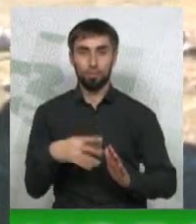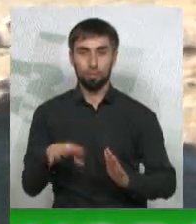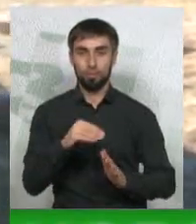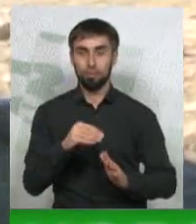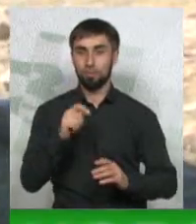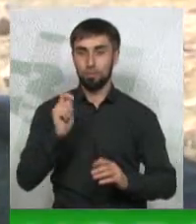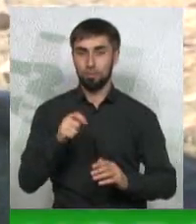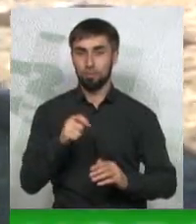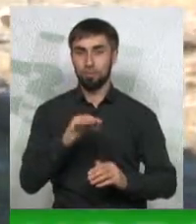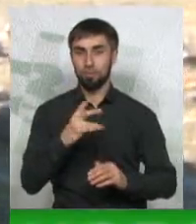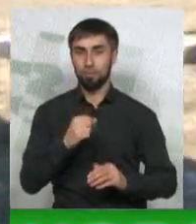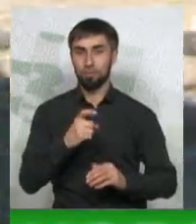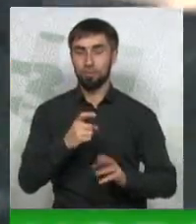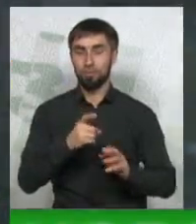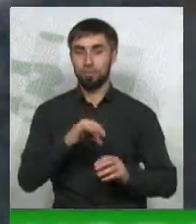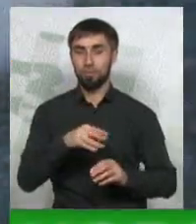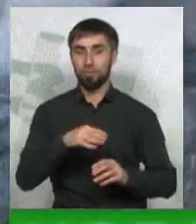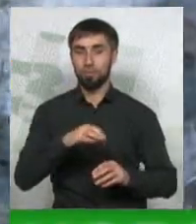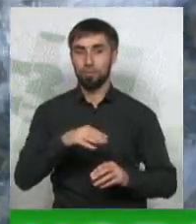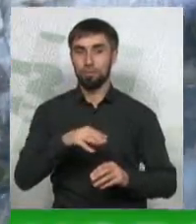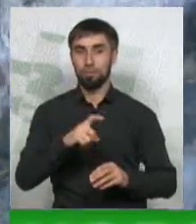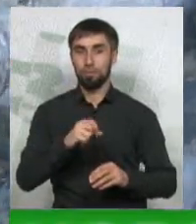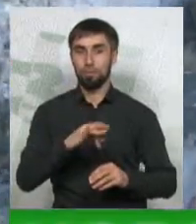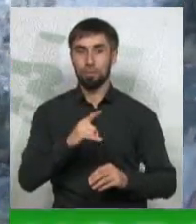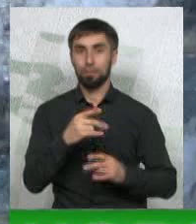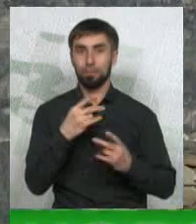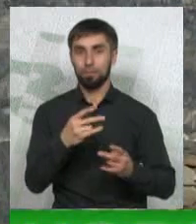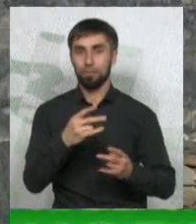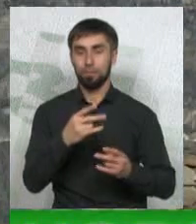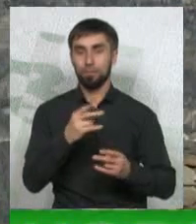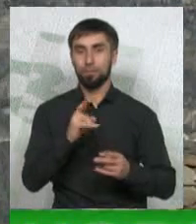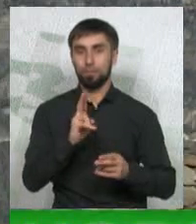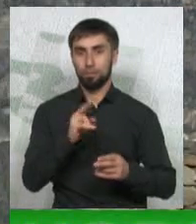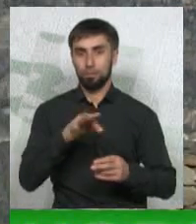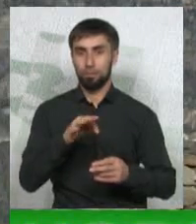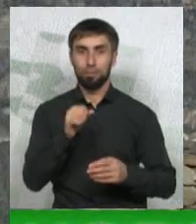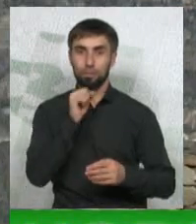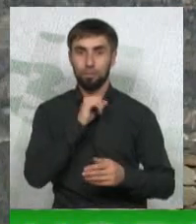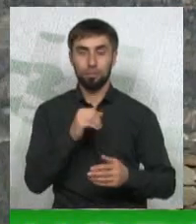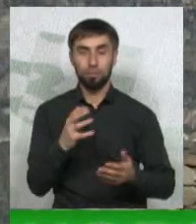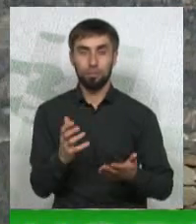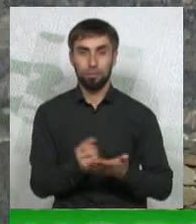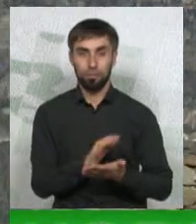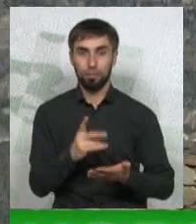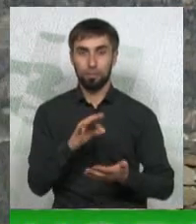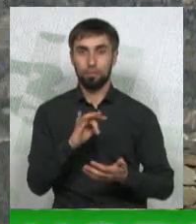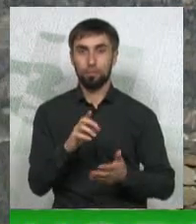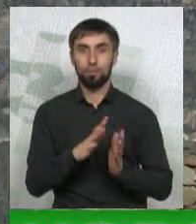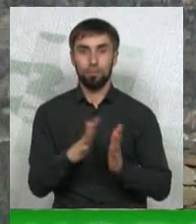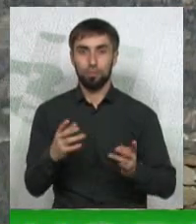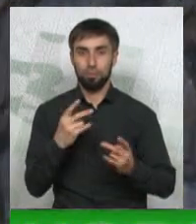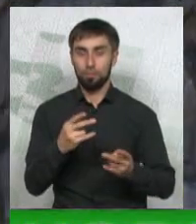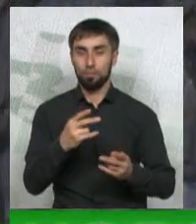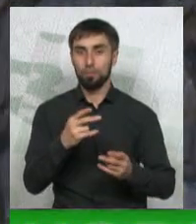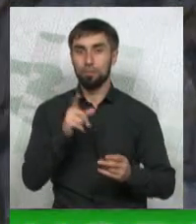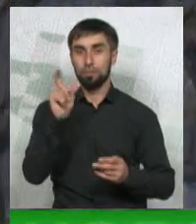В воскресенье стены храма Тхабаерды разрушили неизвестные вандалы. Украсть ничего не успели, но ущерб нанесен большой.